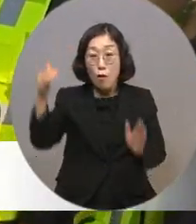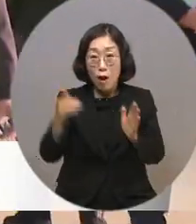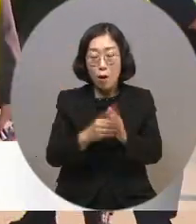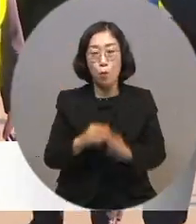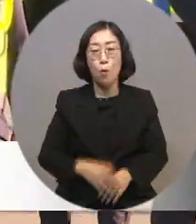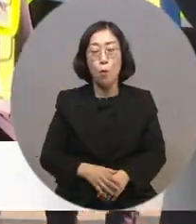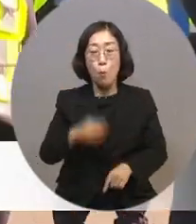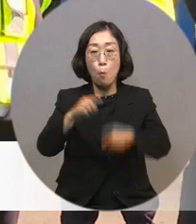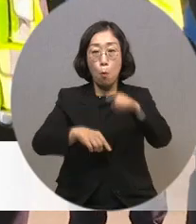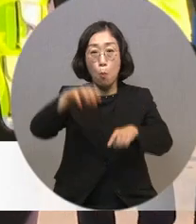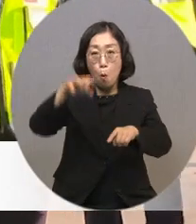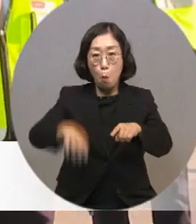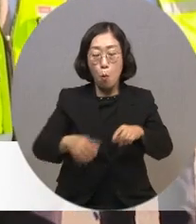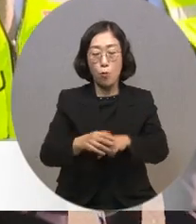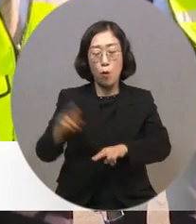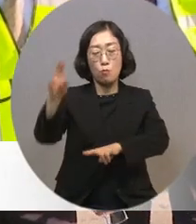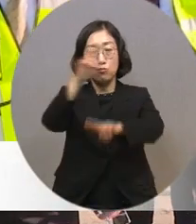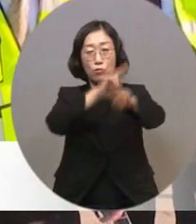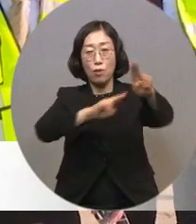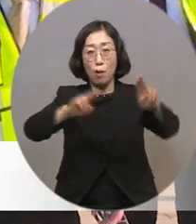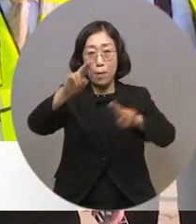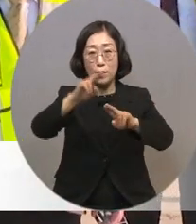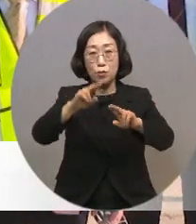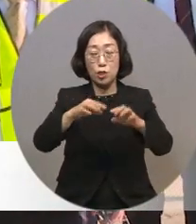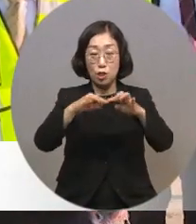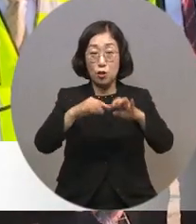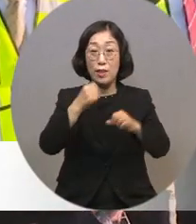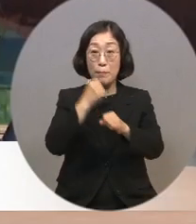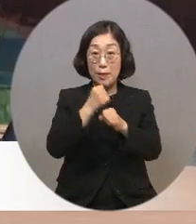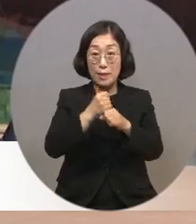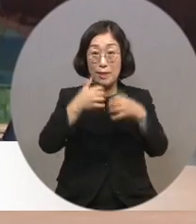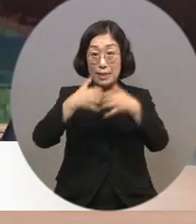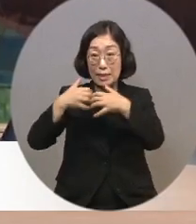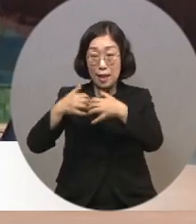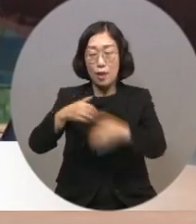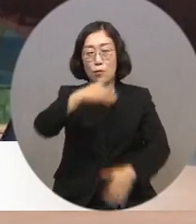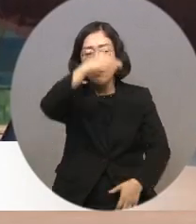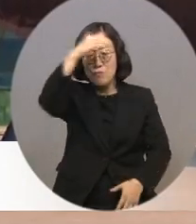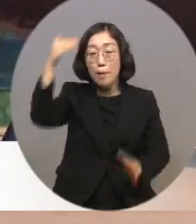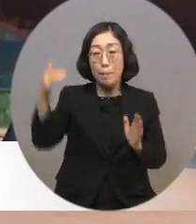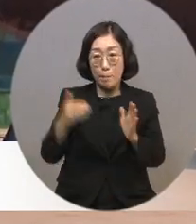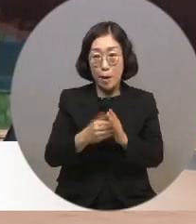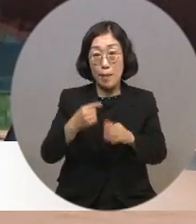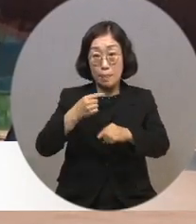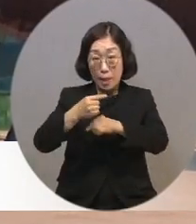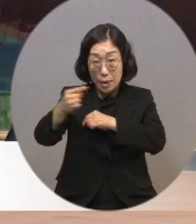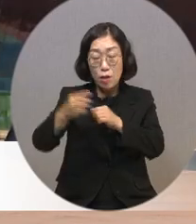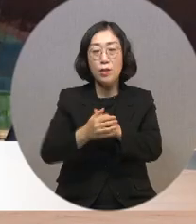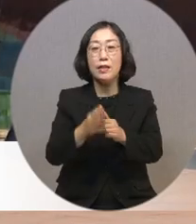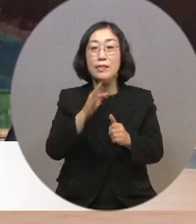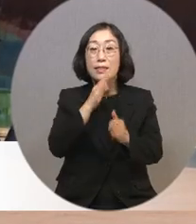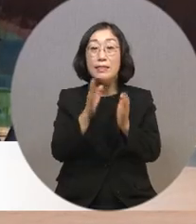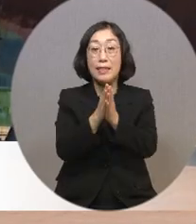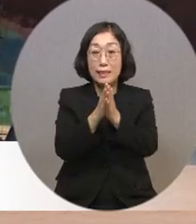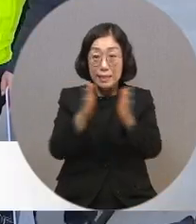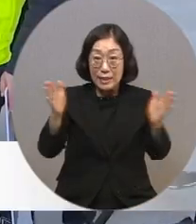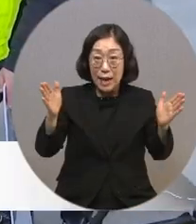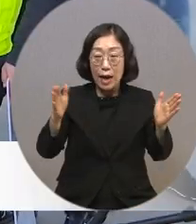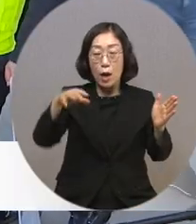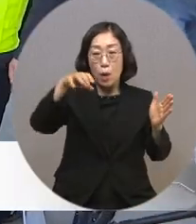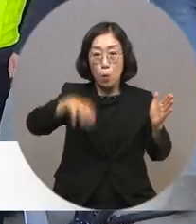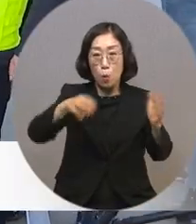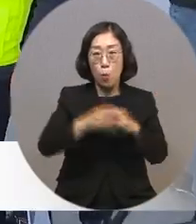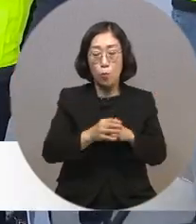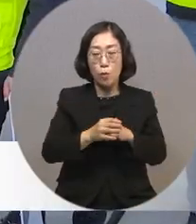신항만의 풍력발전기 적시 현장을 둘러봤습니다. 내년 상반기에 상업운전 예정인 전남